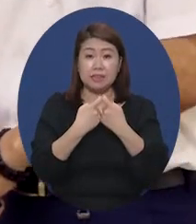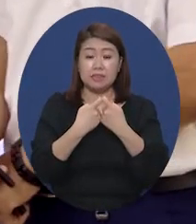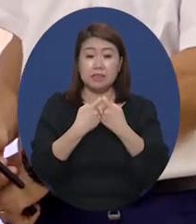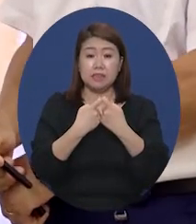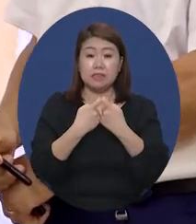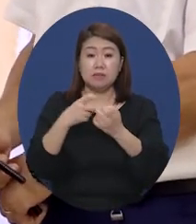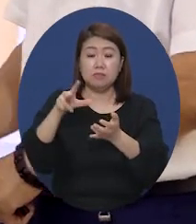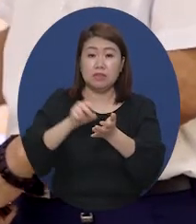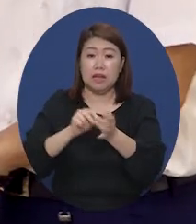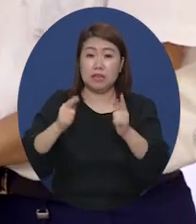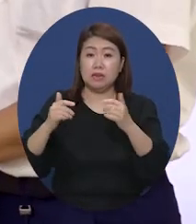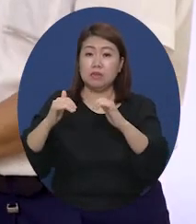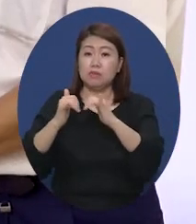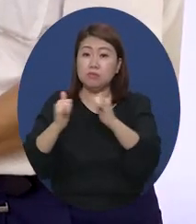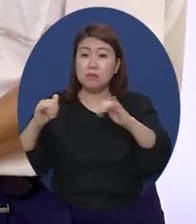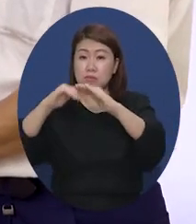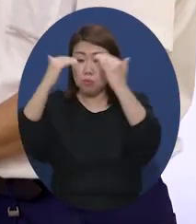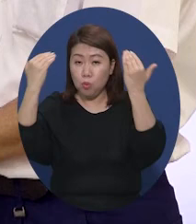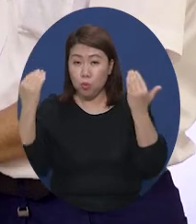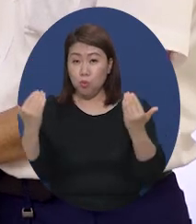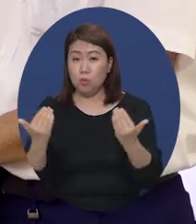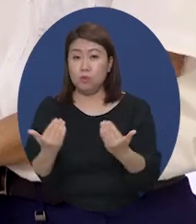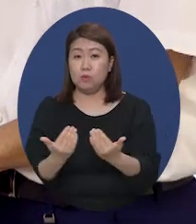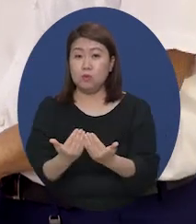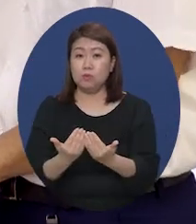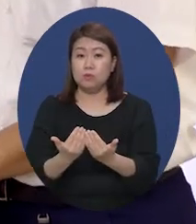집단이나 사회계층이 아니고 국민 전체의